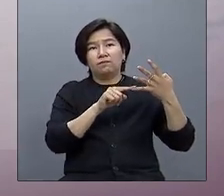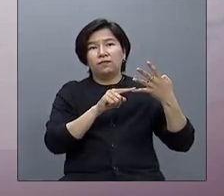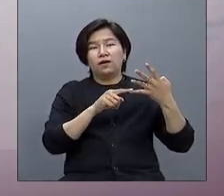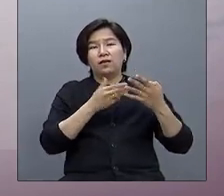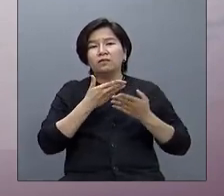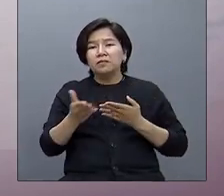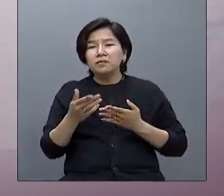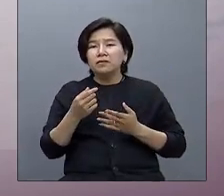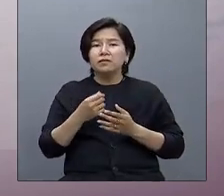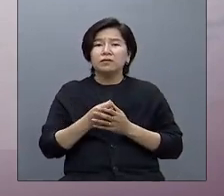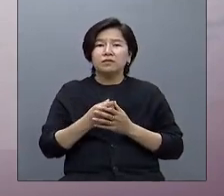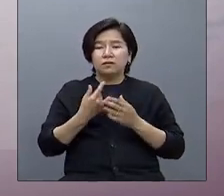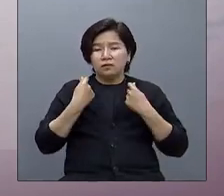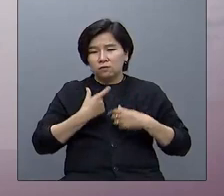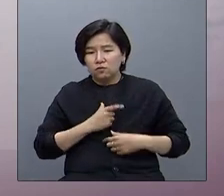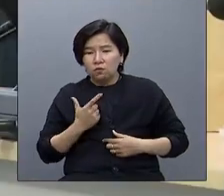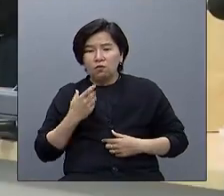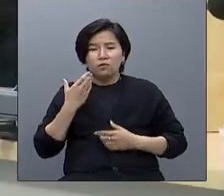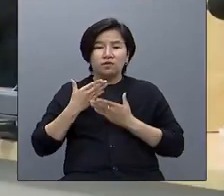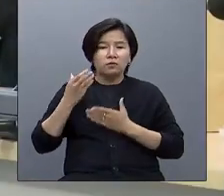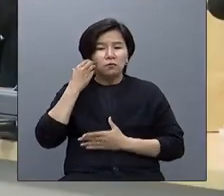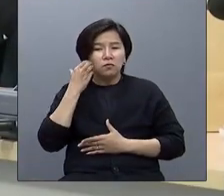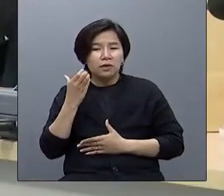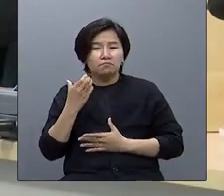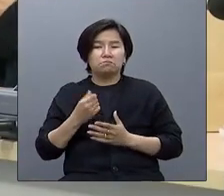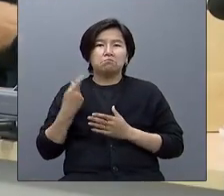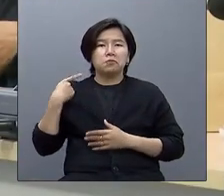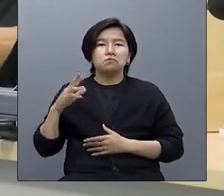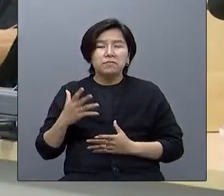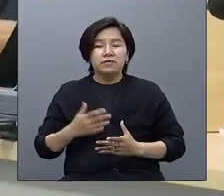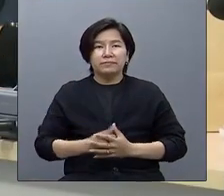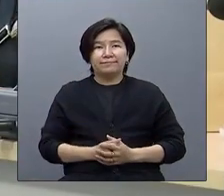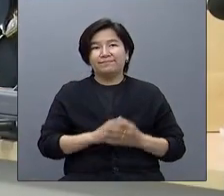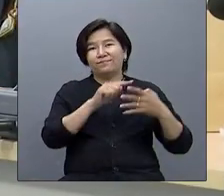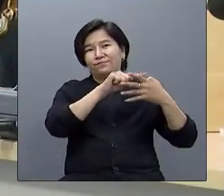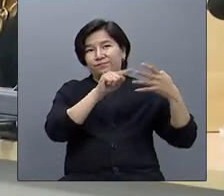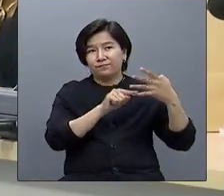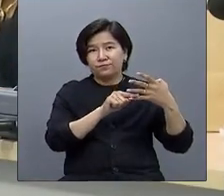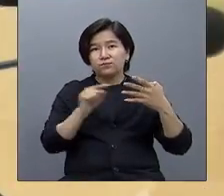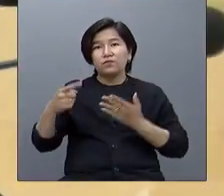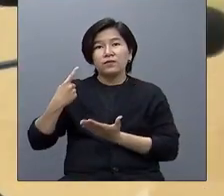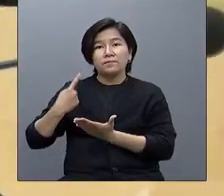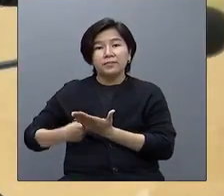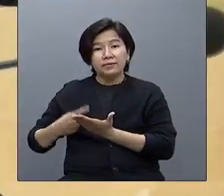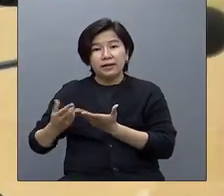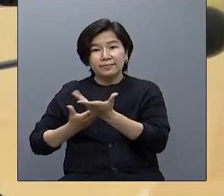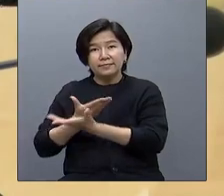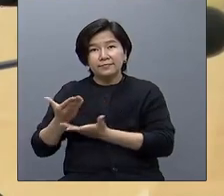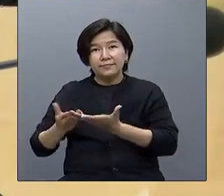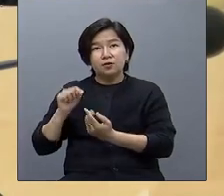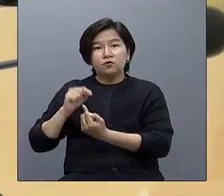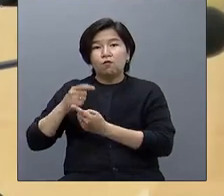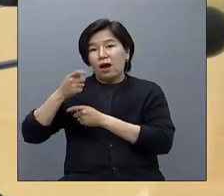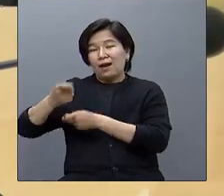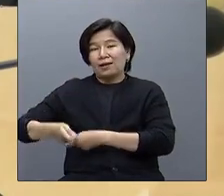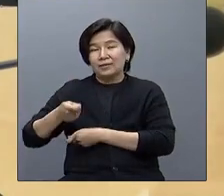ำเป็นอย่างเช่นการซื้อเครื่องประดับแล้วก็โทรศัพท์มือถือค่ะที่ปรึกษาสหพันธ์เกษตรกรแห่งประเทศไทยนะคะบอกว่าปัญหาการห